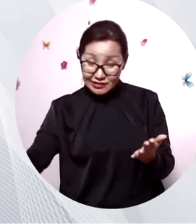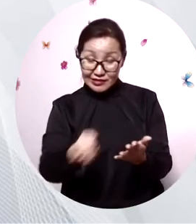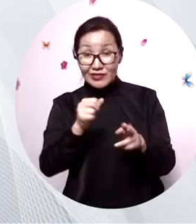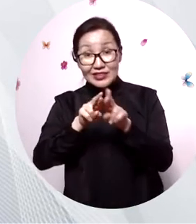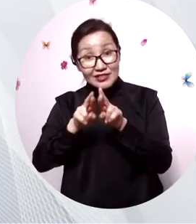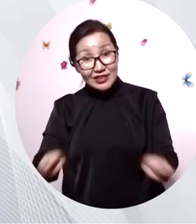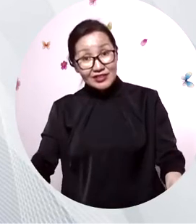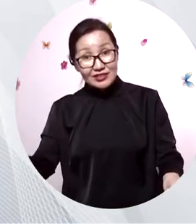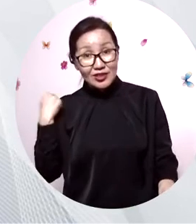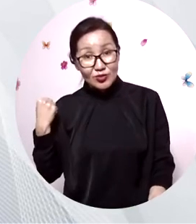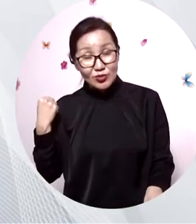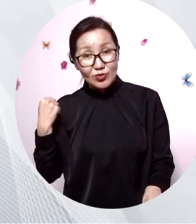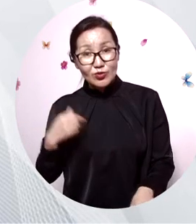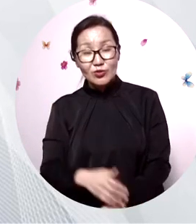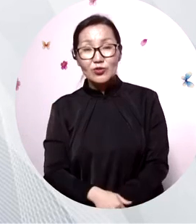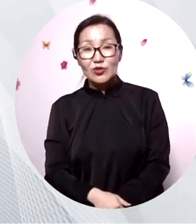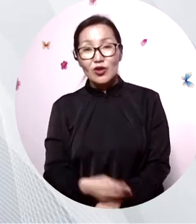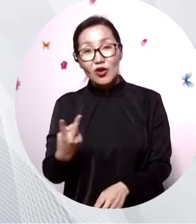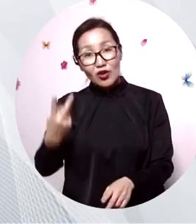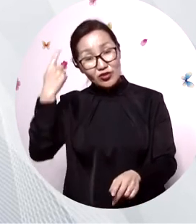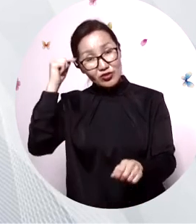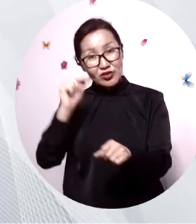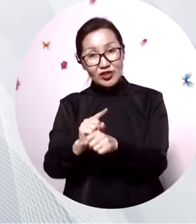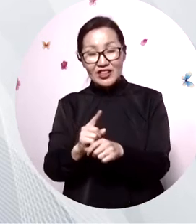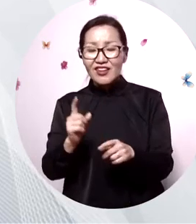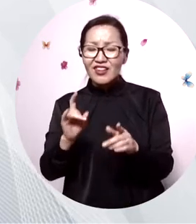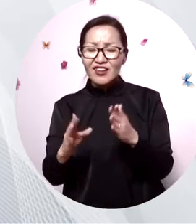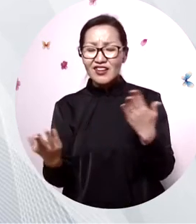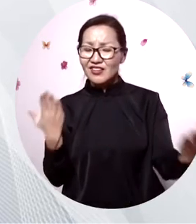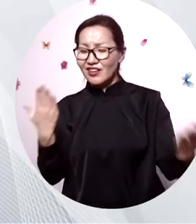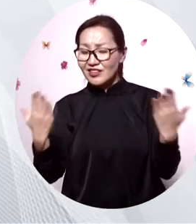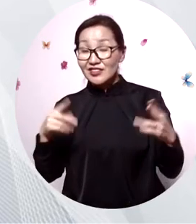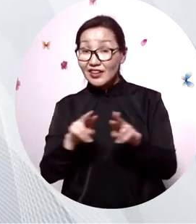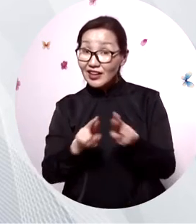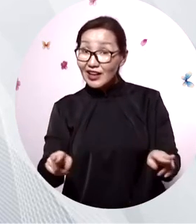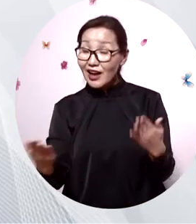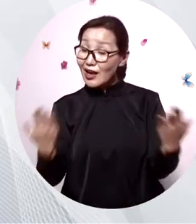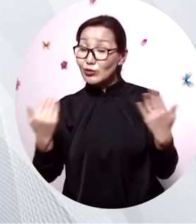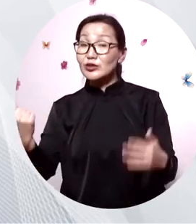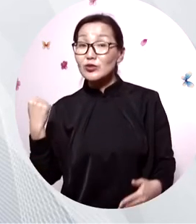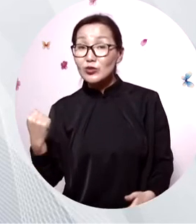уу? Хоёр их зорилгоороо хэрхэн ялгарч байгааг харьцуулсан уу?